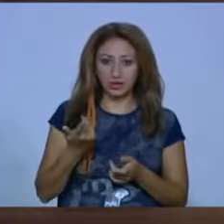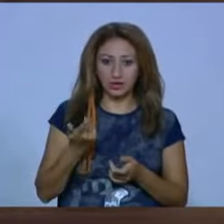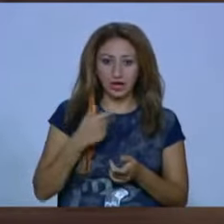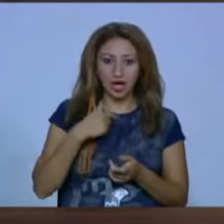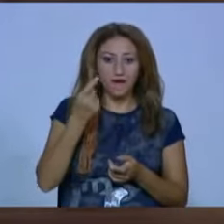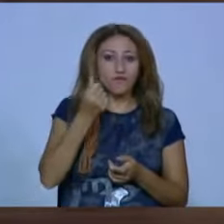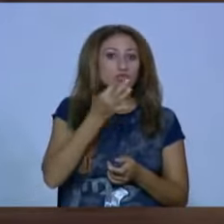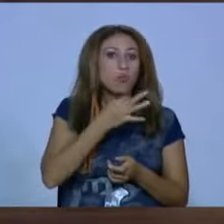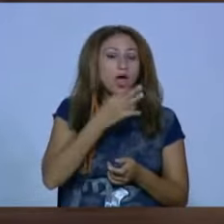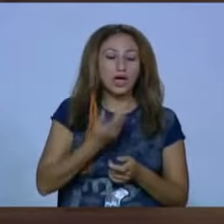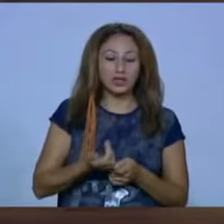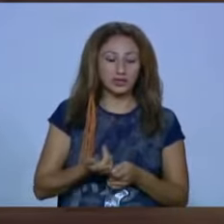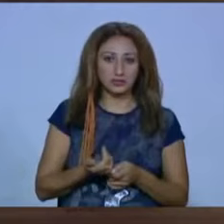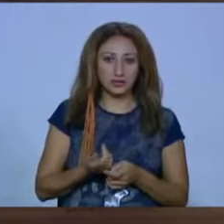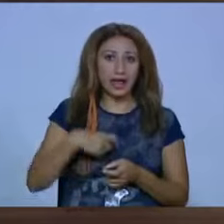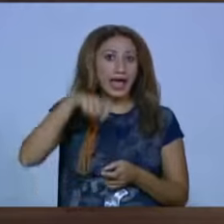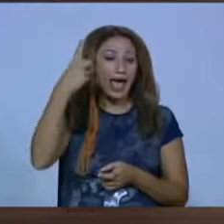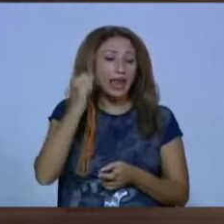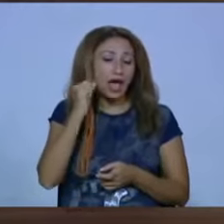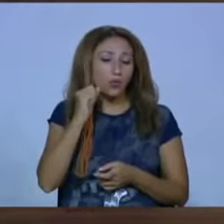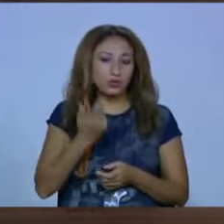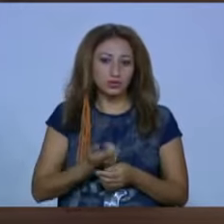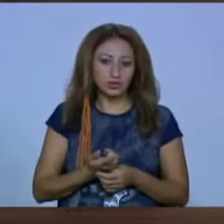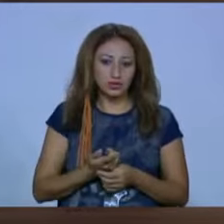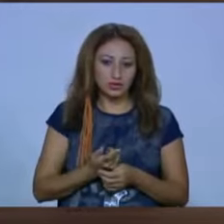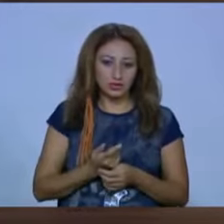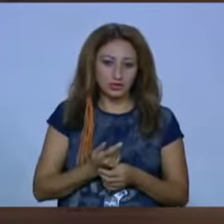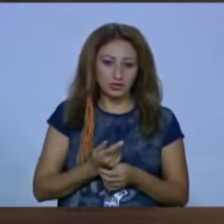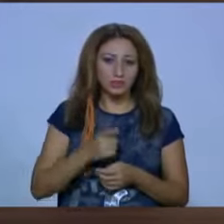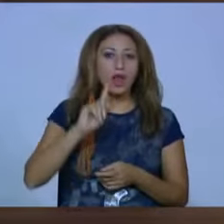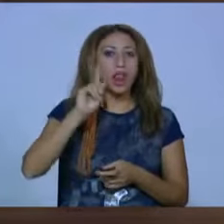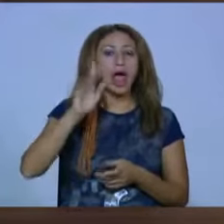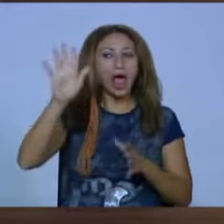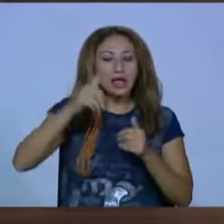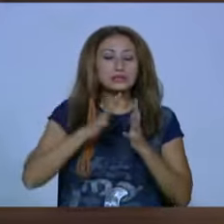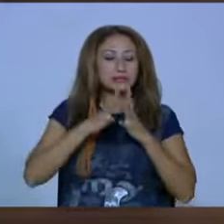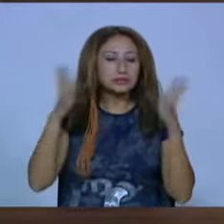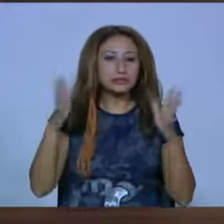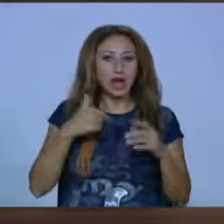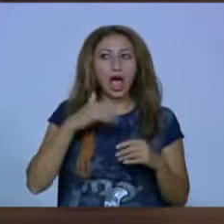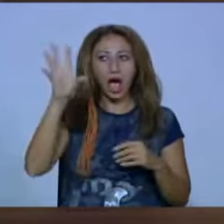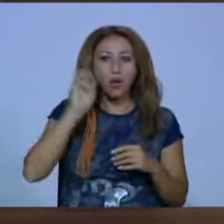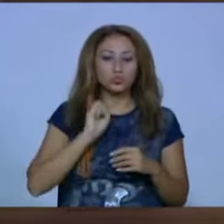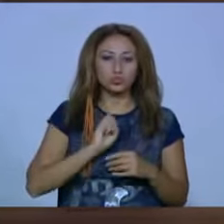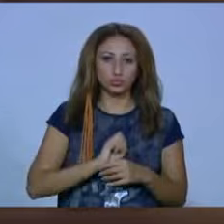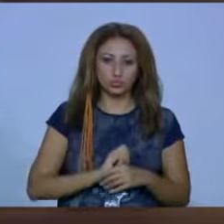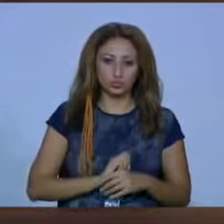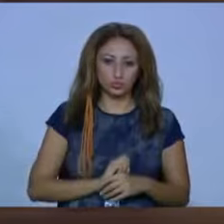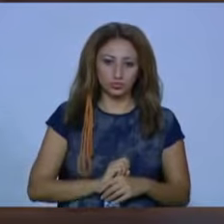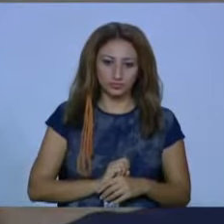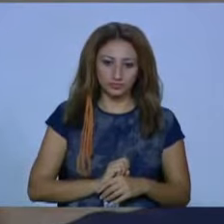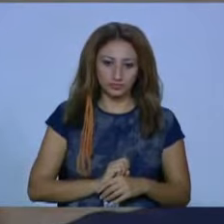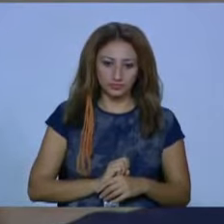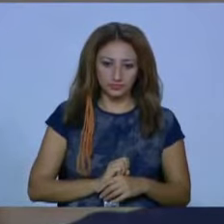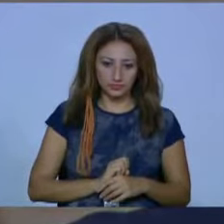الفلوس كده مش هتكفي معايا، ده غالي جدا. قال لي هات لي منه على قد ما تقدر. ليه علي؟ قال لي انا عايزه. هو كان لما